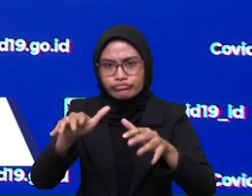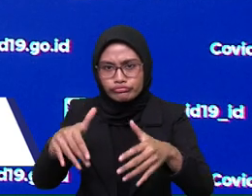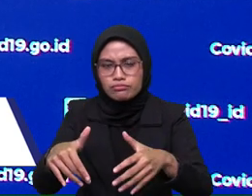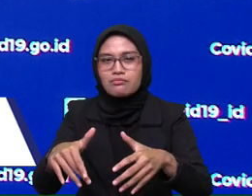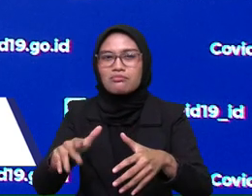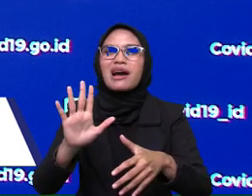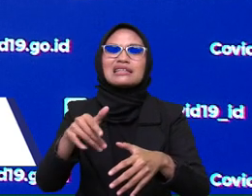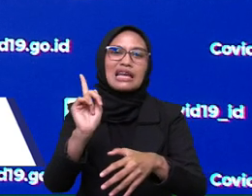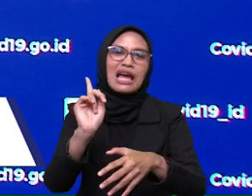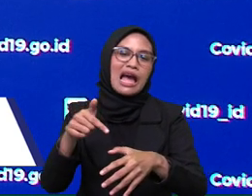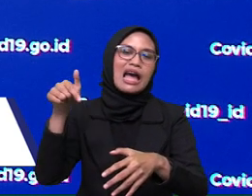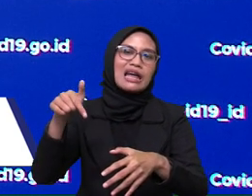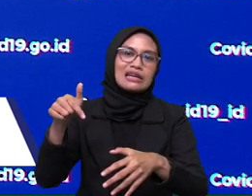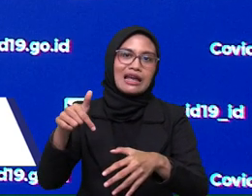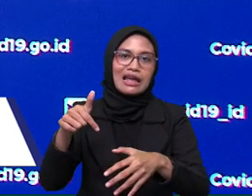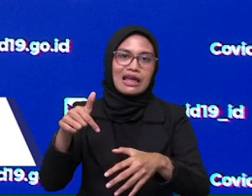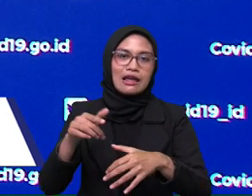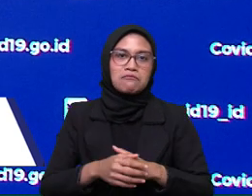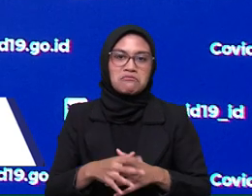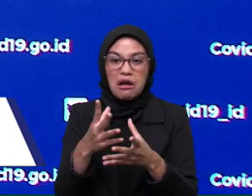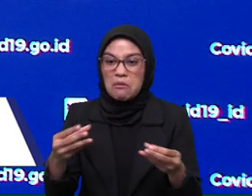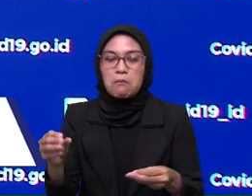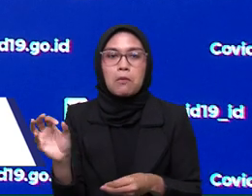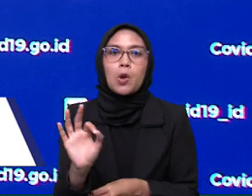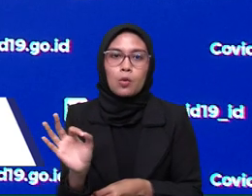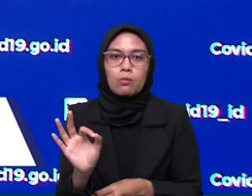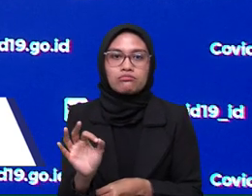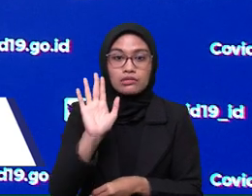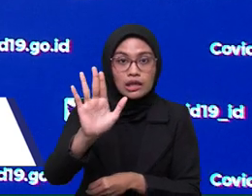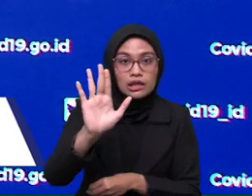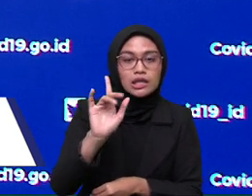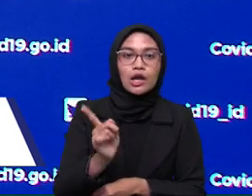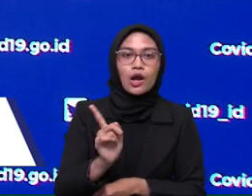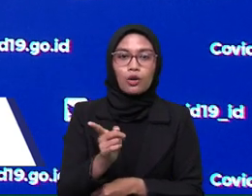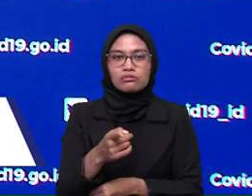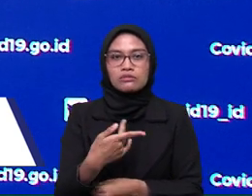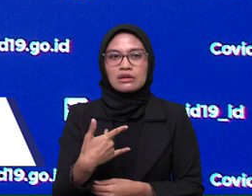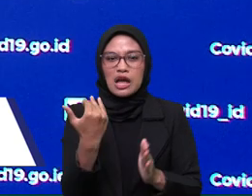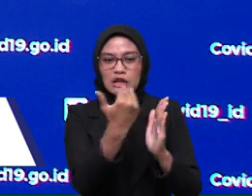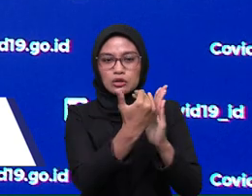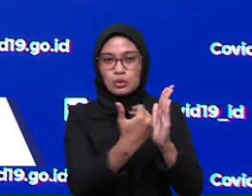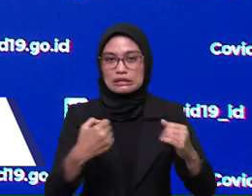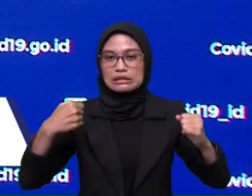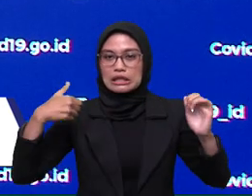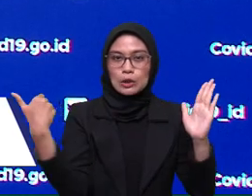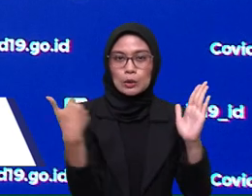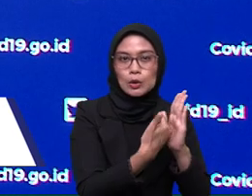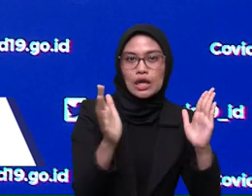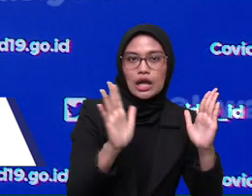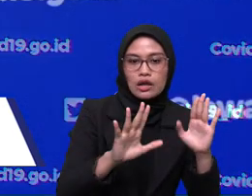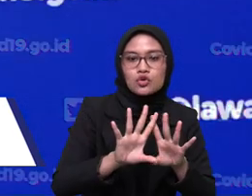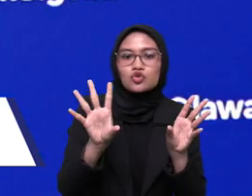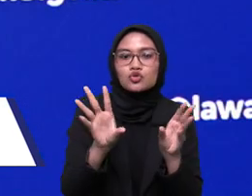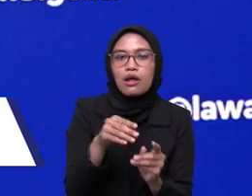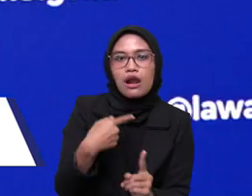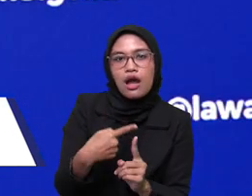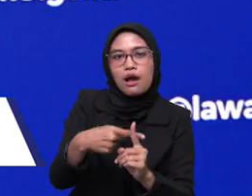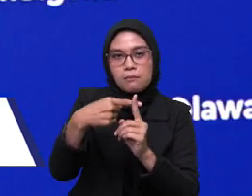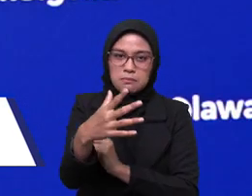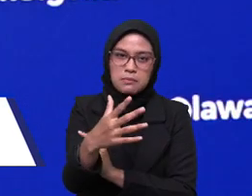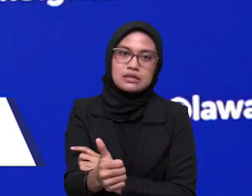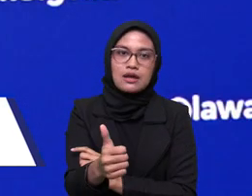kita tetap dapat mengalami kenaikan kasus kembali apabila tidak disiplin protokol kesehatan pada kesempatan ini